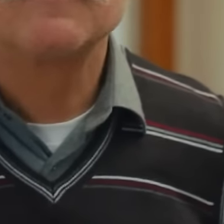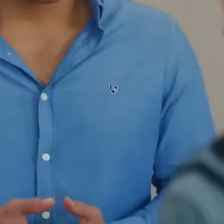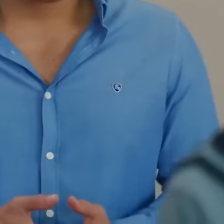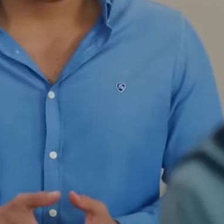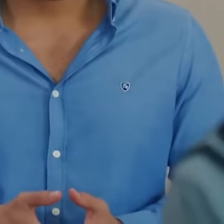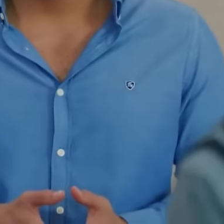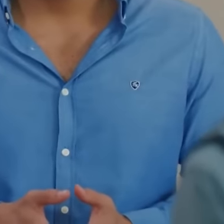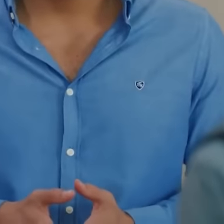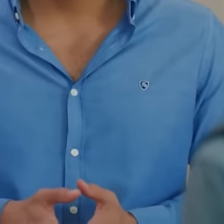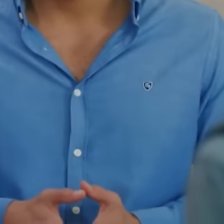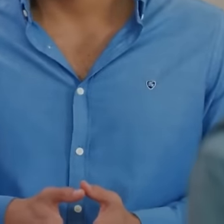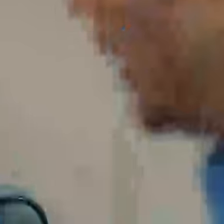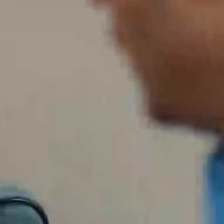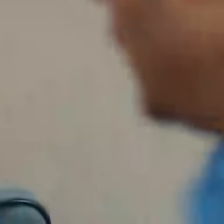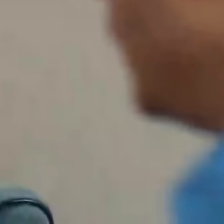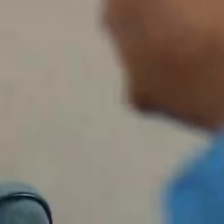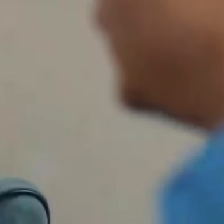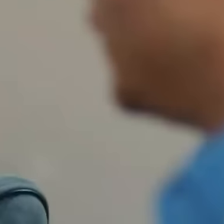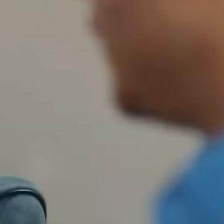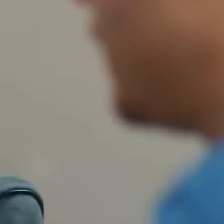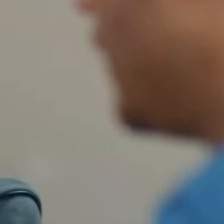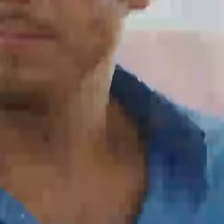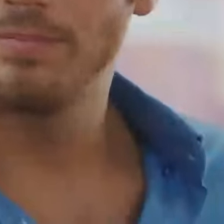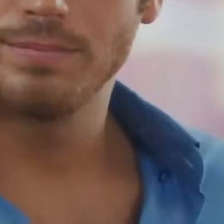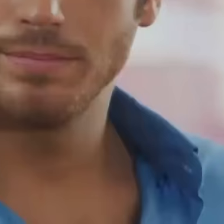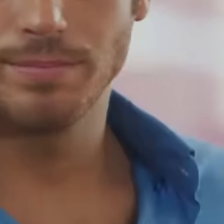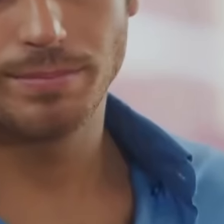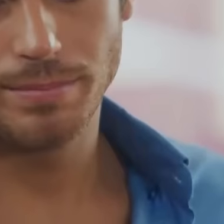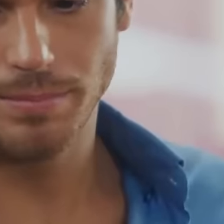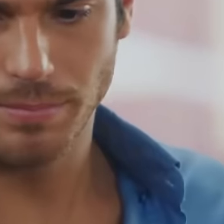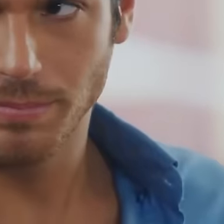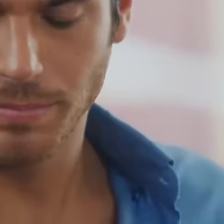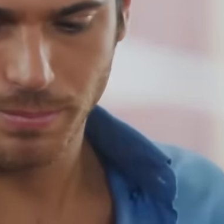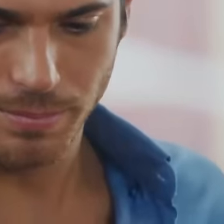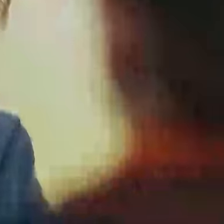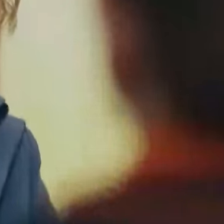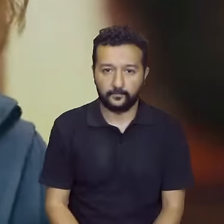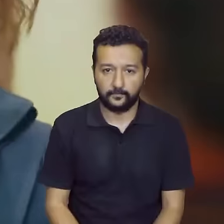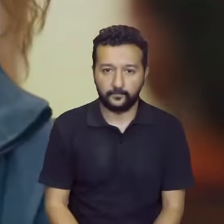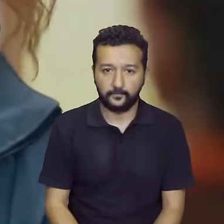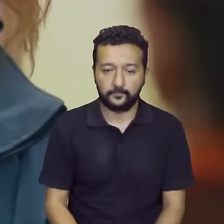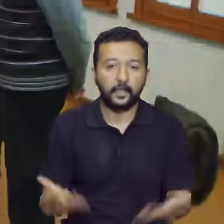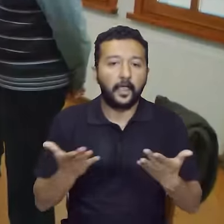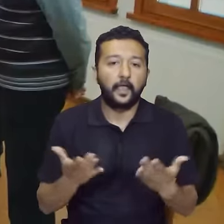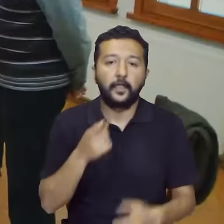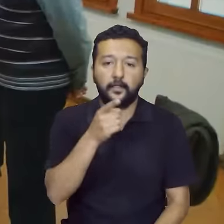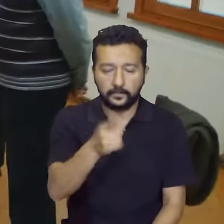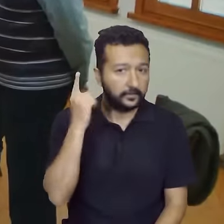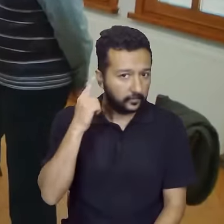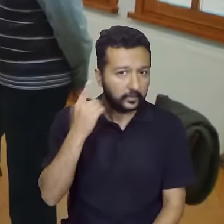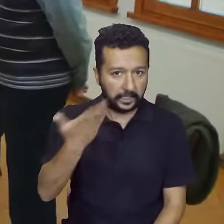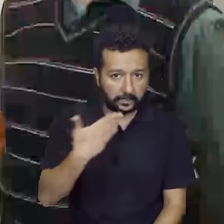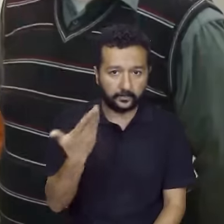bekliyor. Onların da yüzü yan yana. Itır Tarık'a söyle diye işaret etti. Tarık nasıl dese bilemeden devirdi gözlerini.